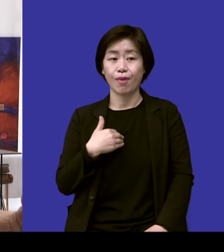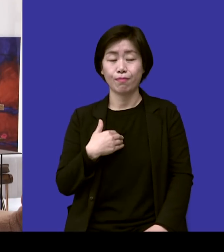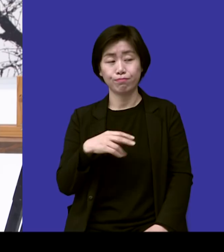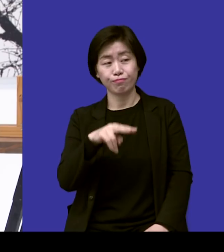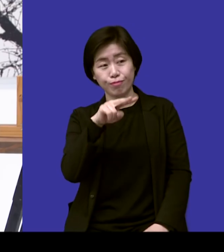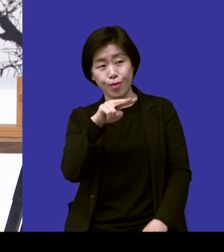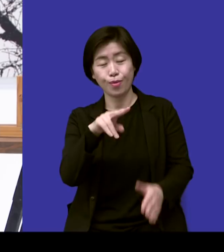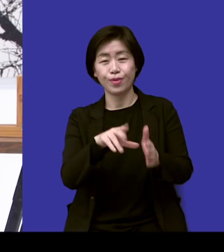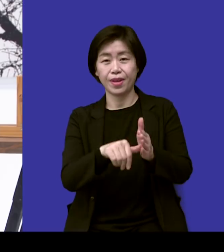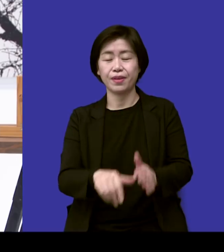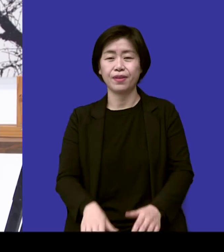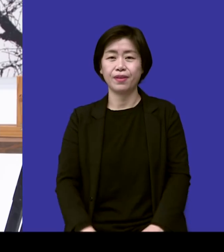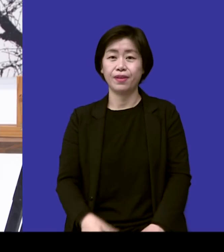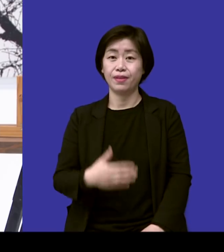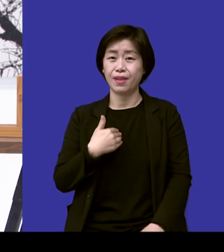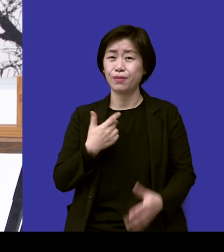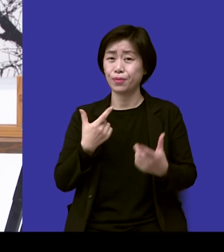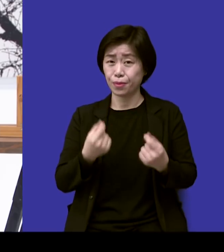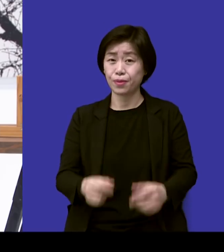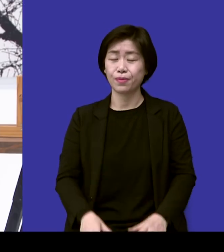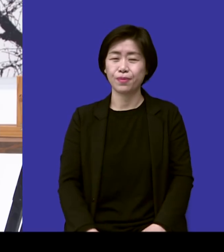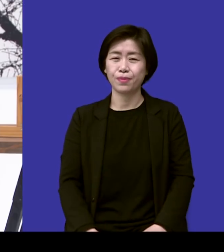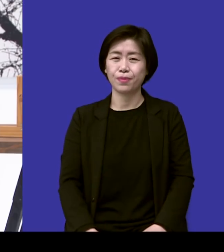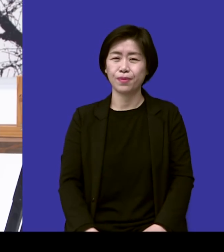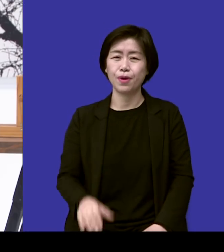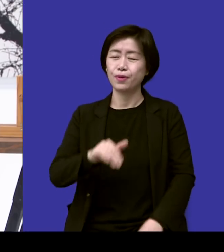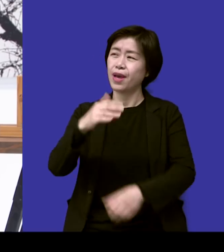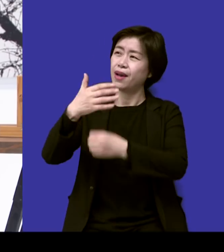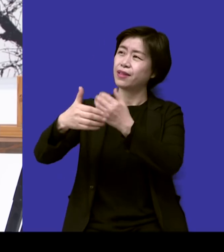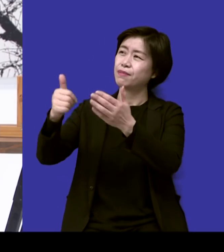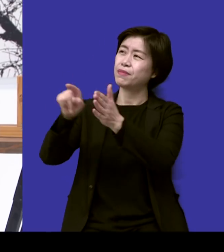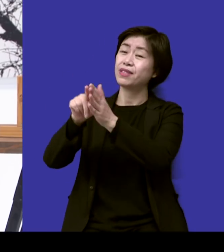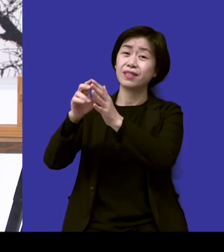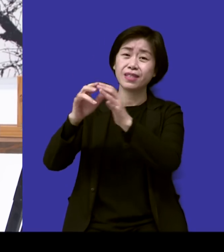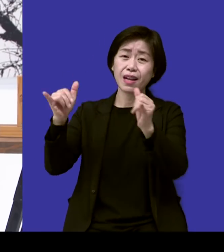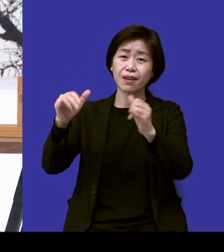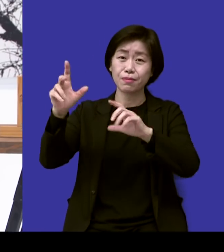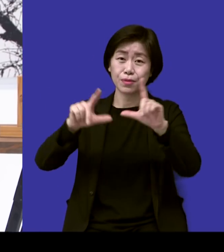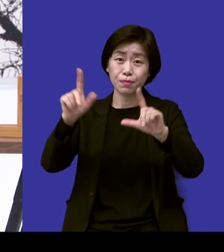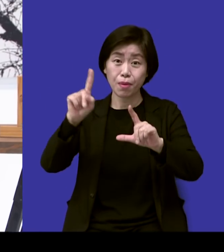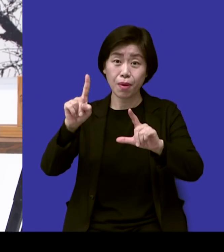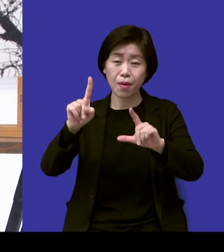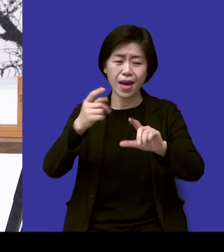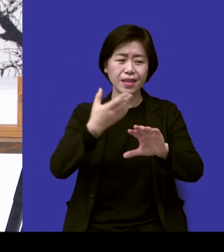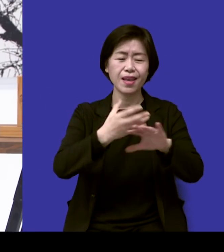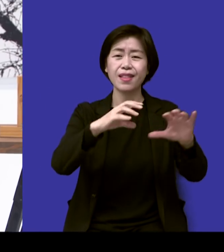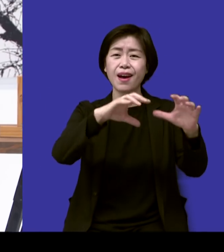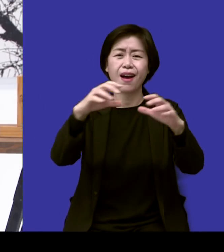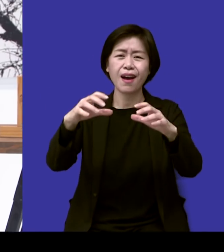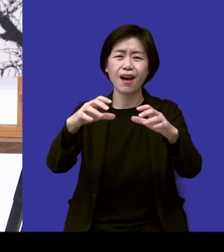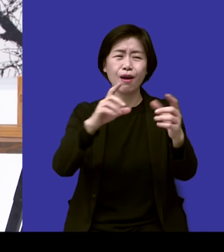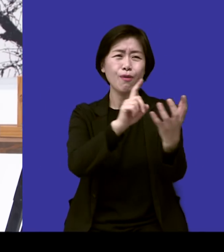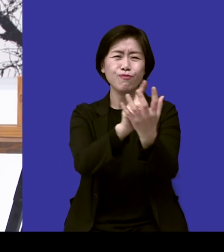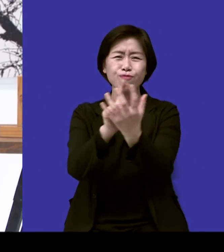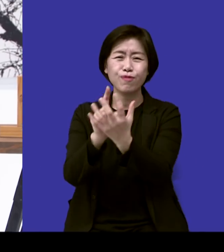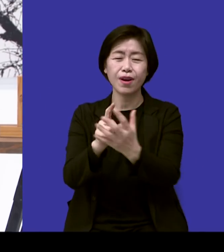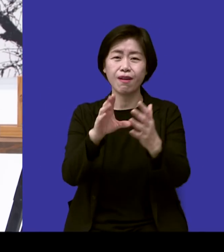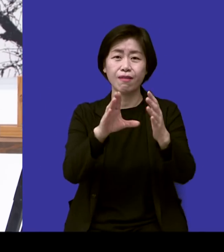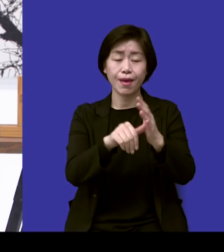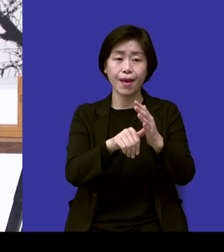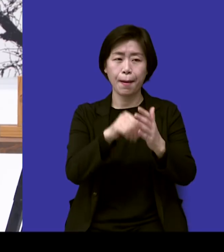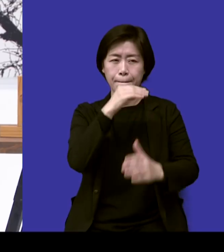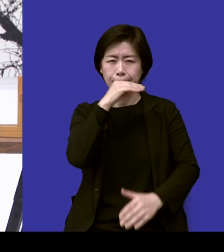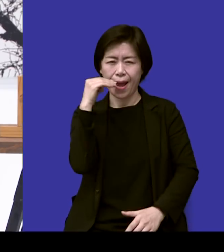보면서 저도 그렇고 크리스천들이 네. 이제 바깥에서는 오히려 되게 잘해요. 네. 우리가 뭐 빛과 소금이라고